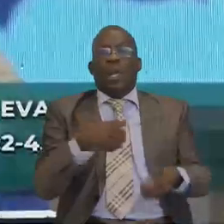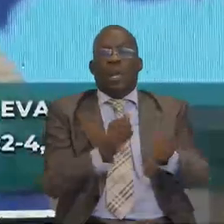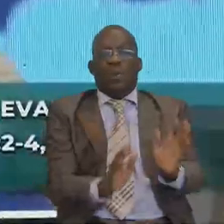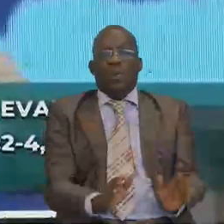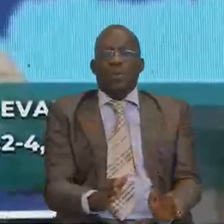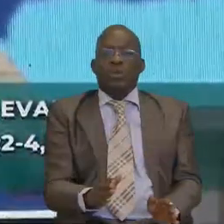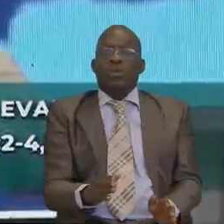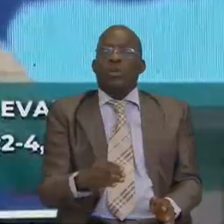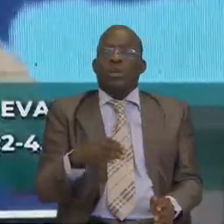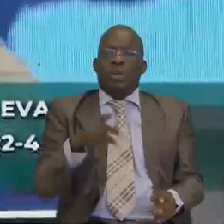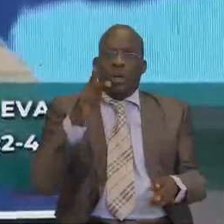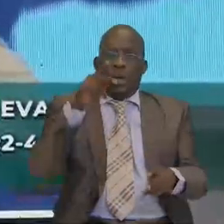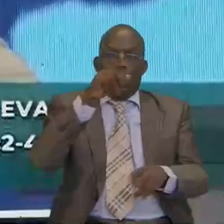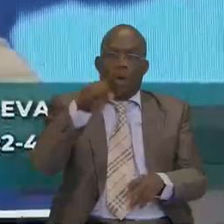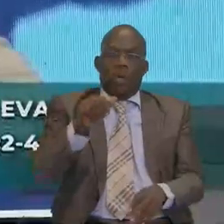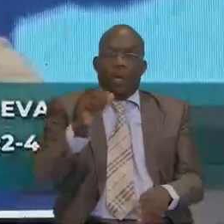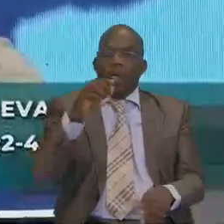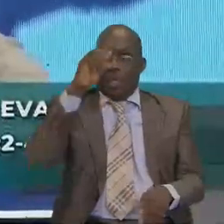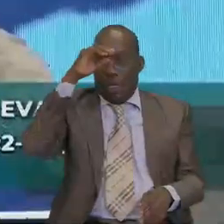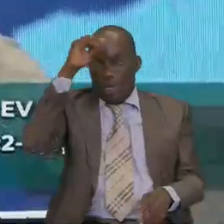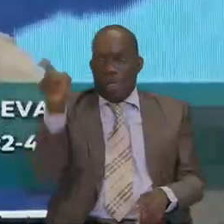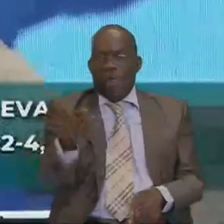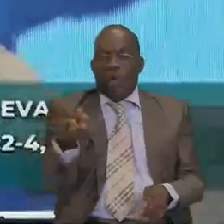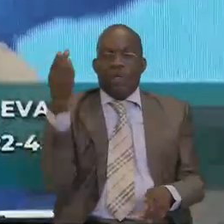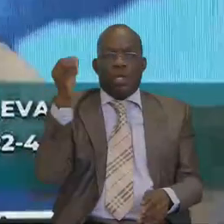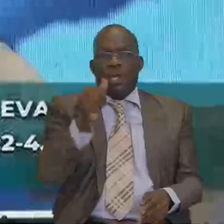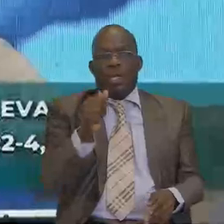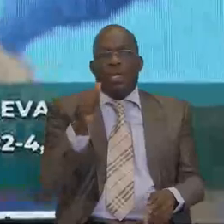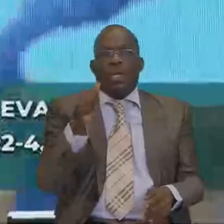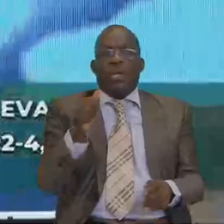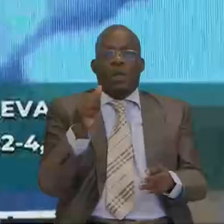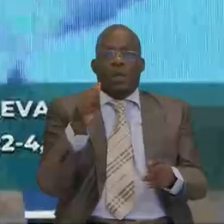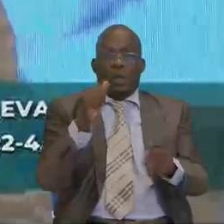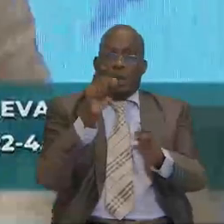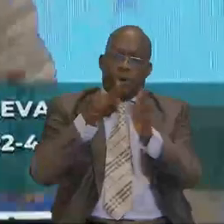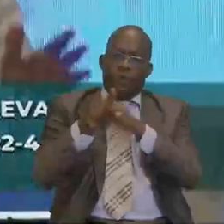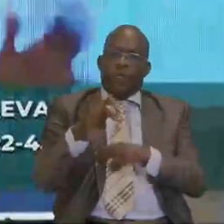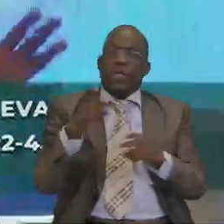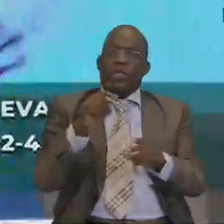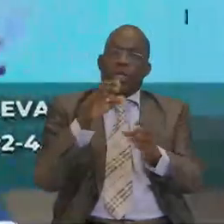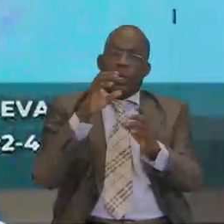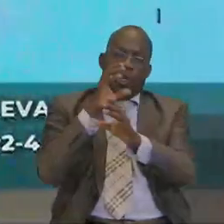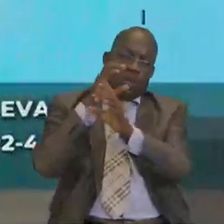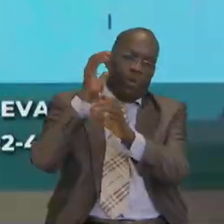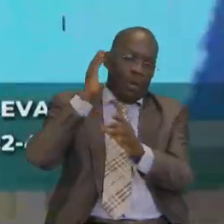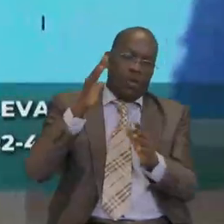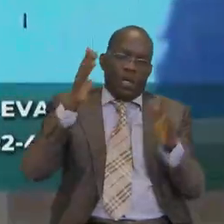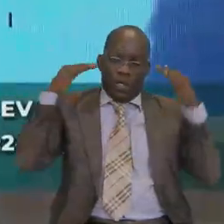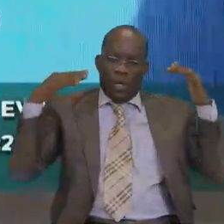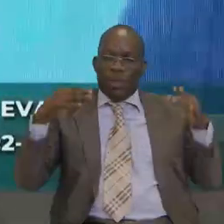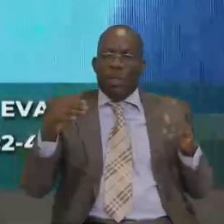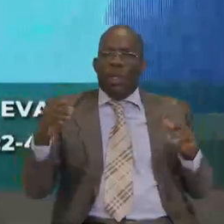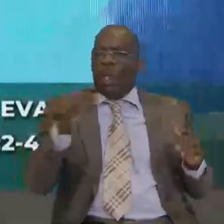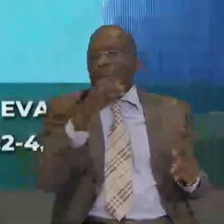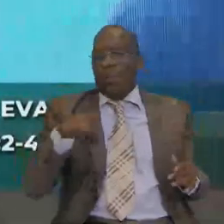prophète. La trompette sonnera et les morts en Christ ressusciteront. Et nous qui serons